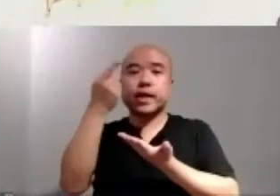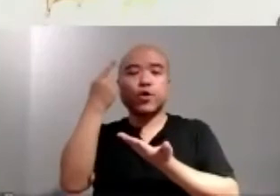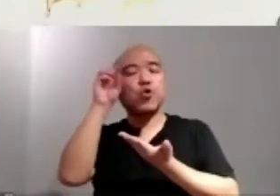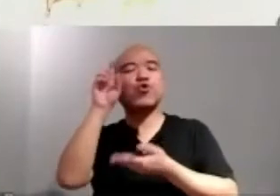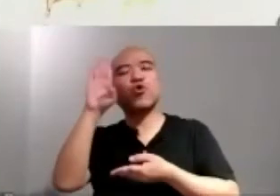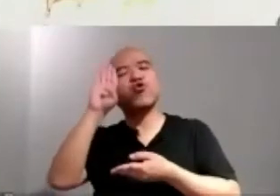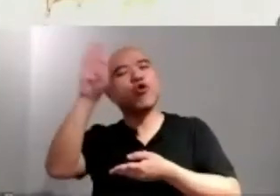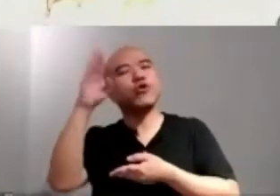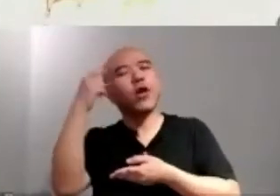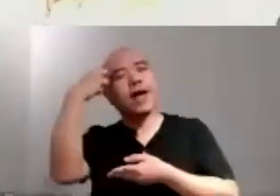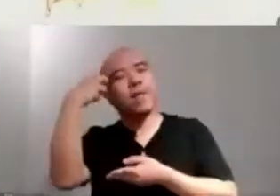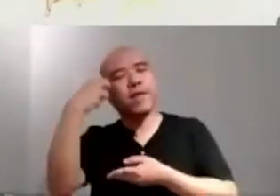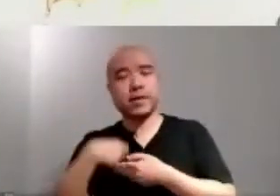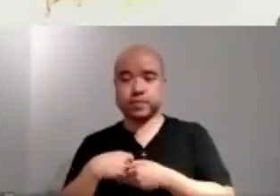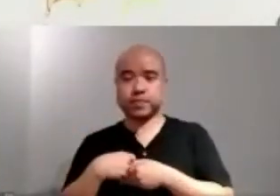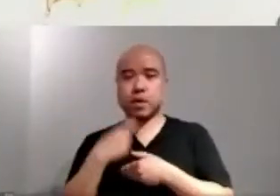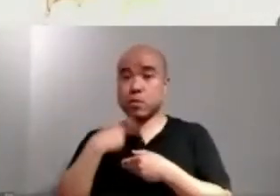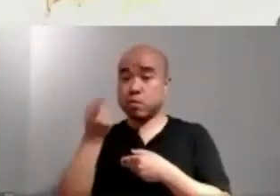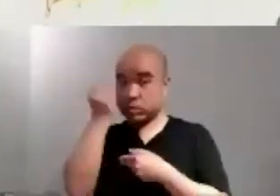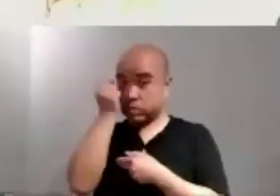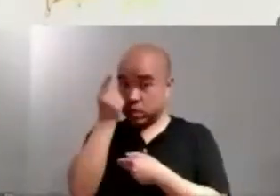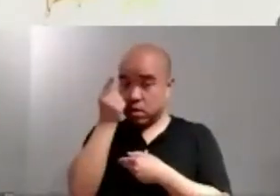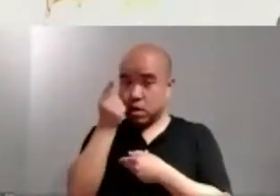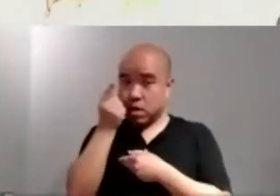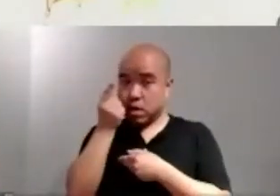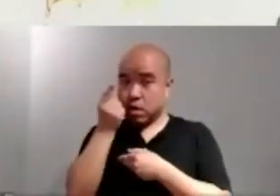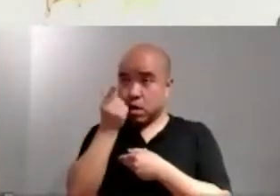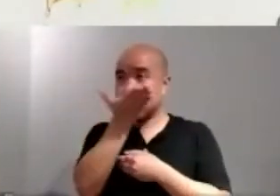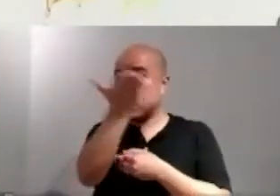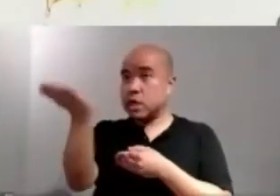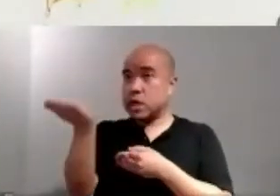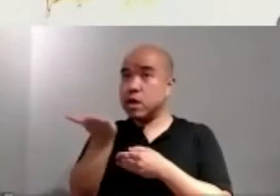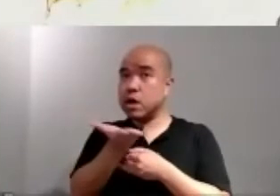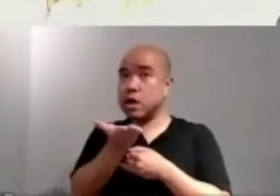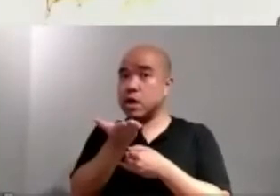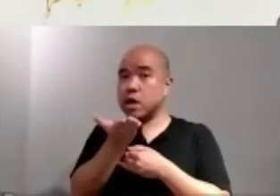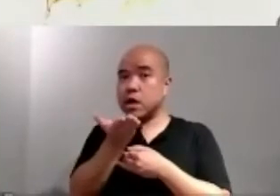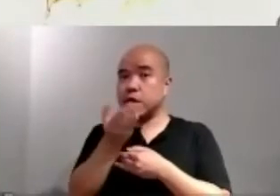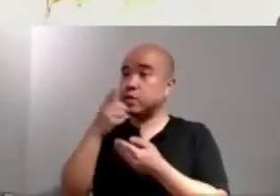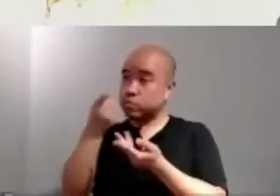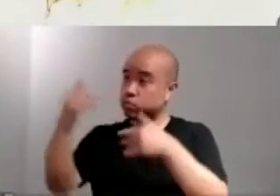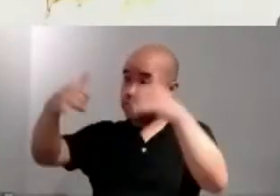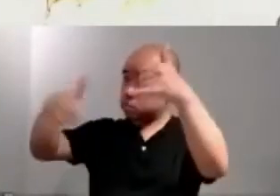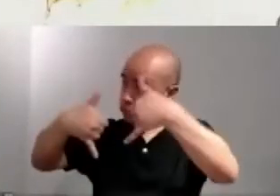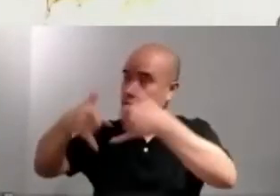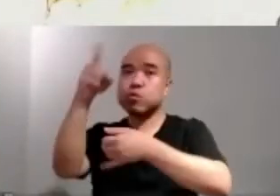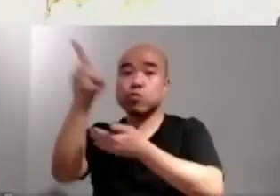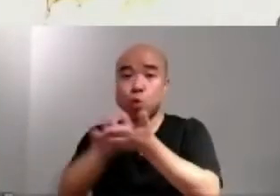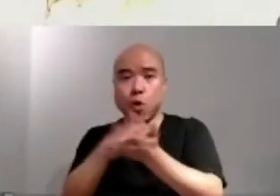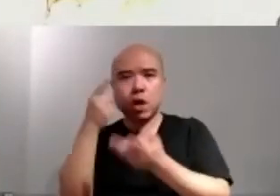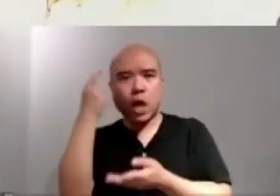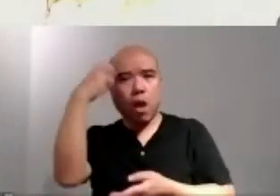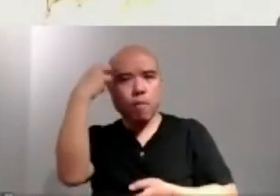些什麼洞見可以刺激到大家各界的人士，無論是線上線下的人呢，都可以看到這